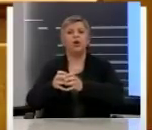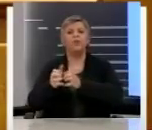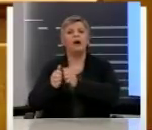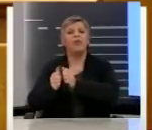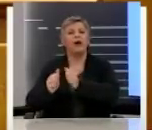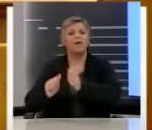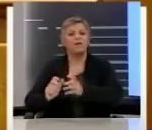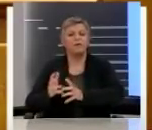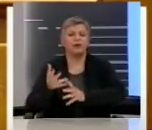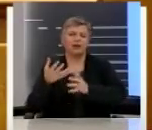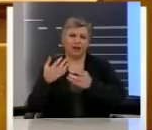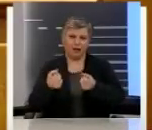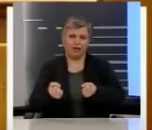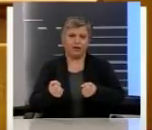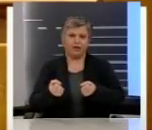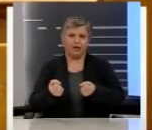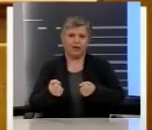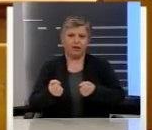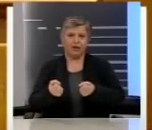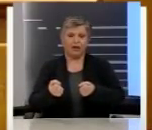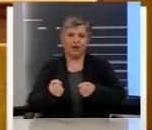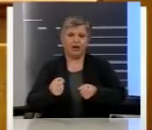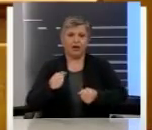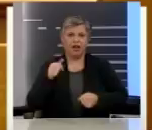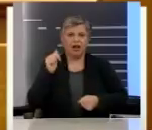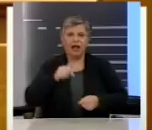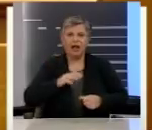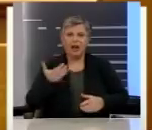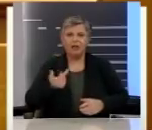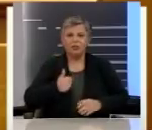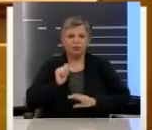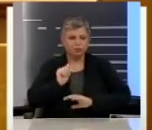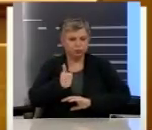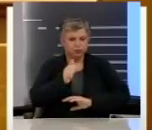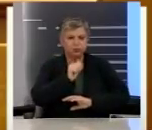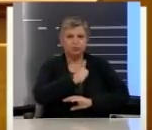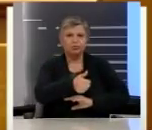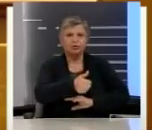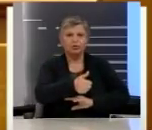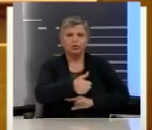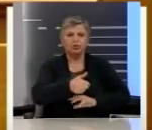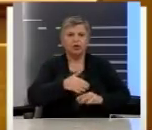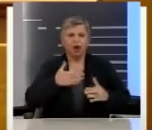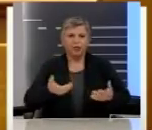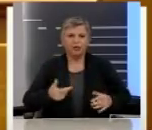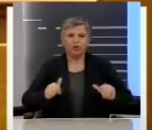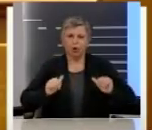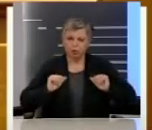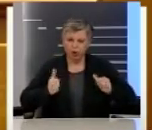εκτός από αυτονόητο, είναι και μια πράξη πολιτικής γενναιότητας